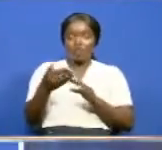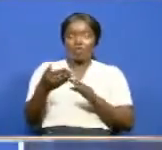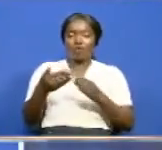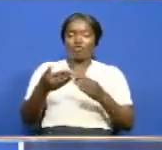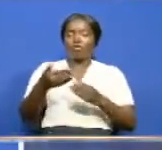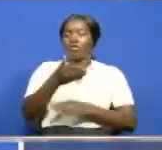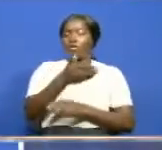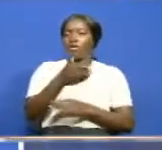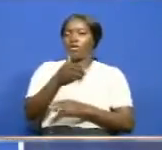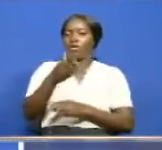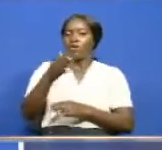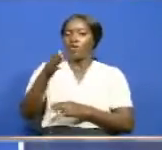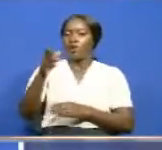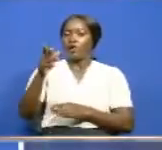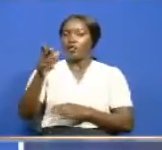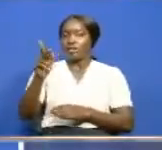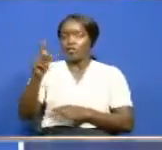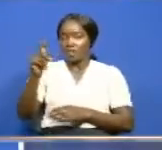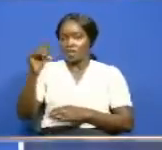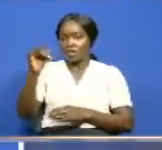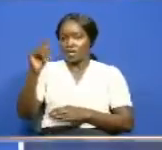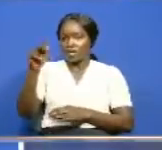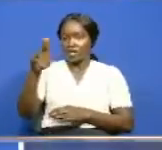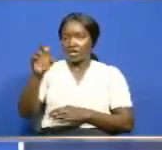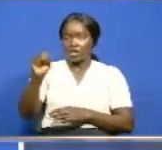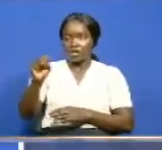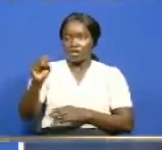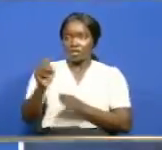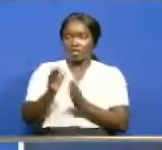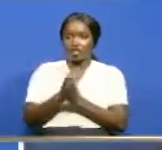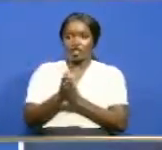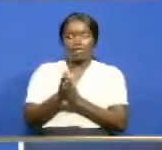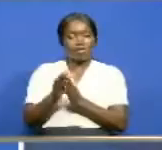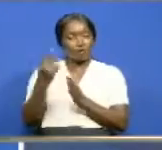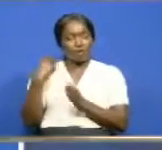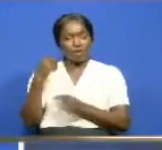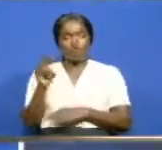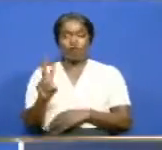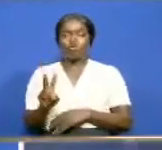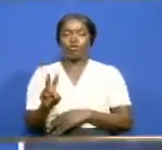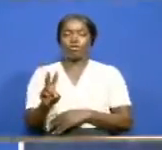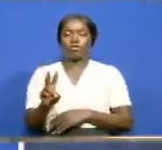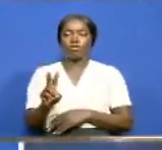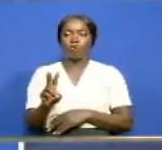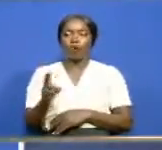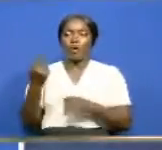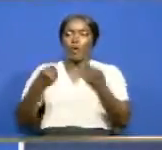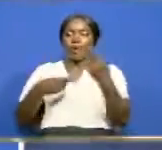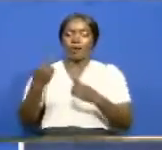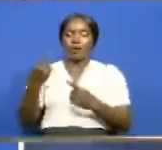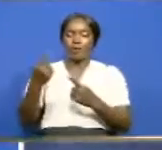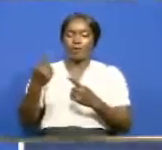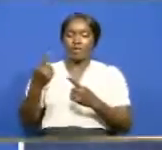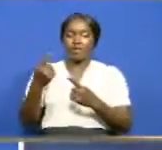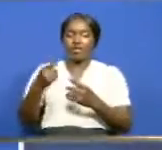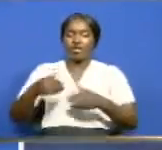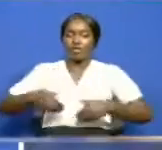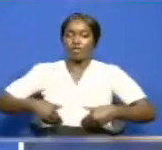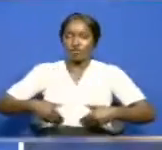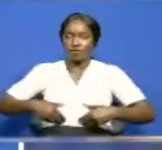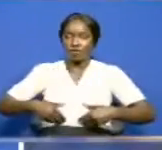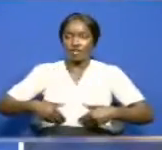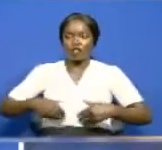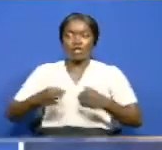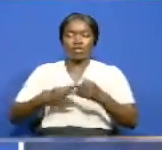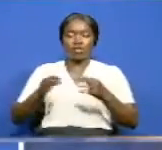Michael Kamau waliomaliza katika nafasi ya pili na tatu mtawalia. Emmanuel Maru alishinda mbio za chipukizi za kilomita 8 mbele ya Matthew